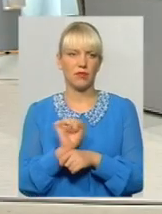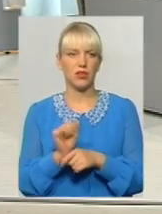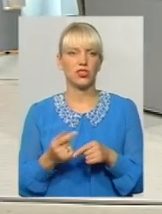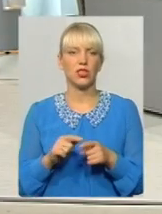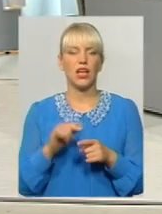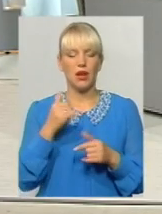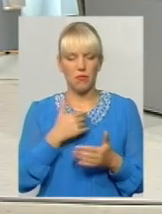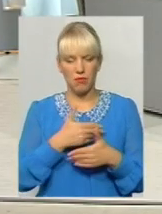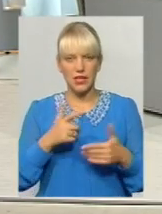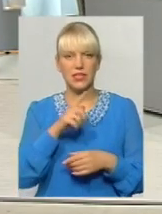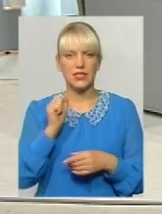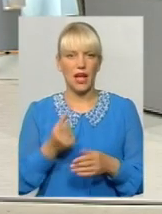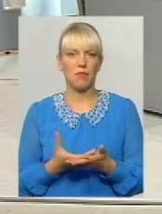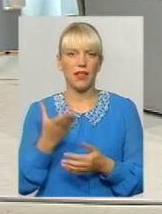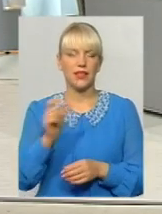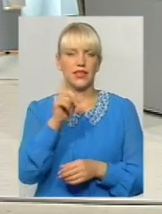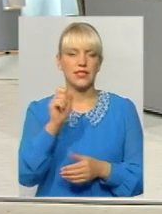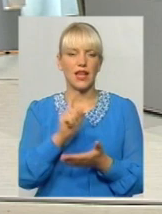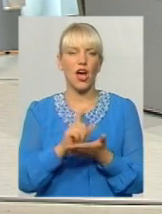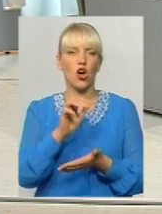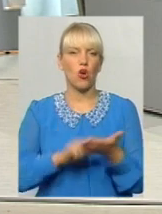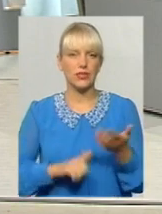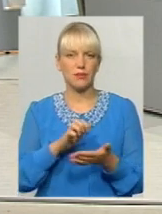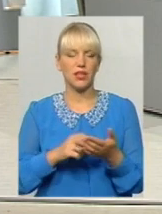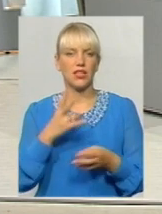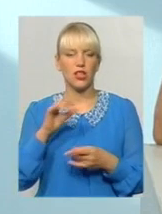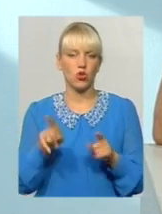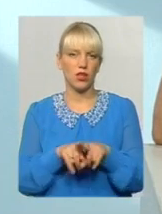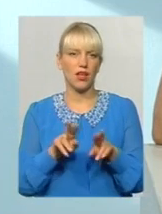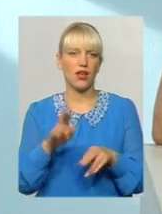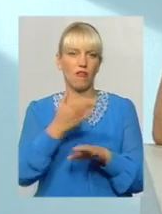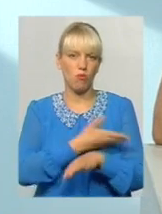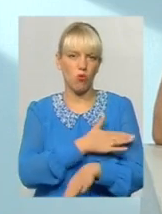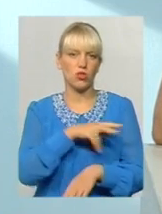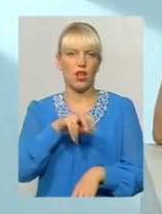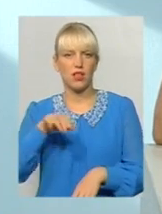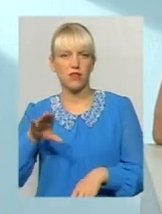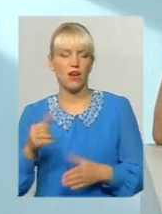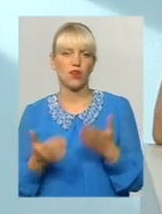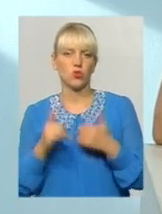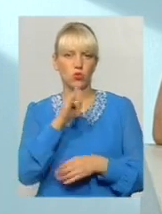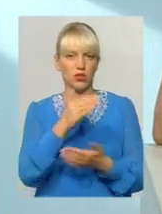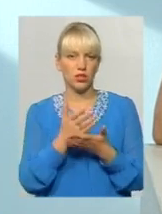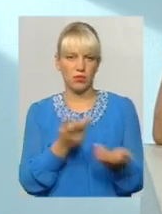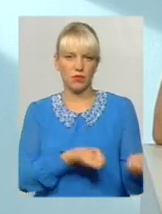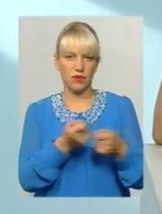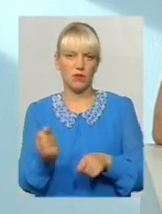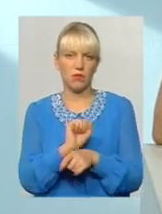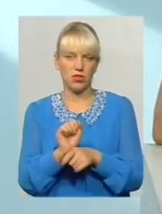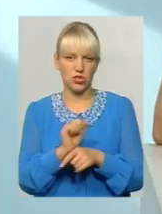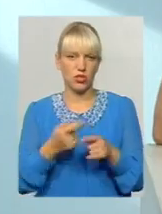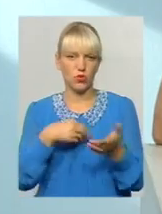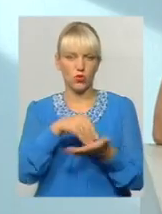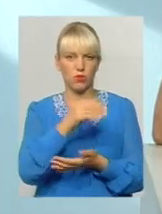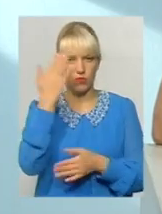за платити за розмитнення, але за таке в країнах сусідніх, в Польщі, Литві. Да? Якщо там розмитнення транспортного засобу, ми бачили, в